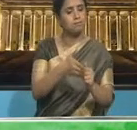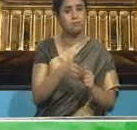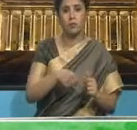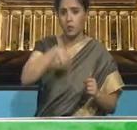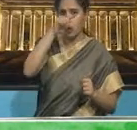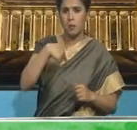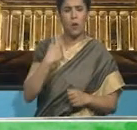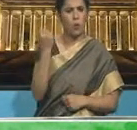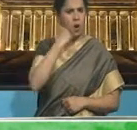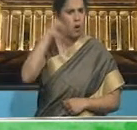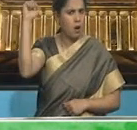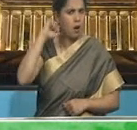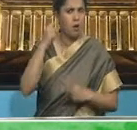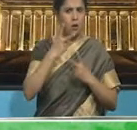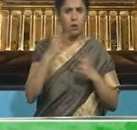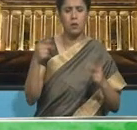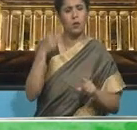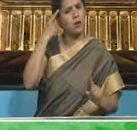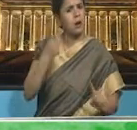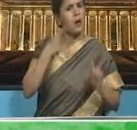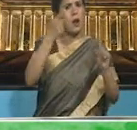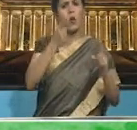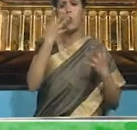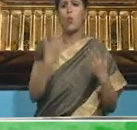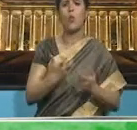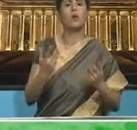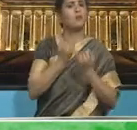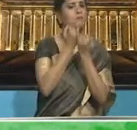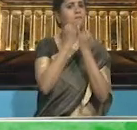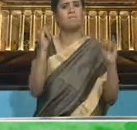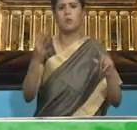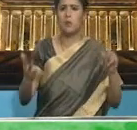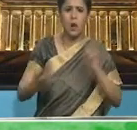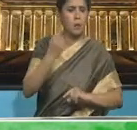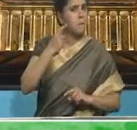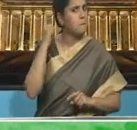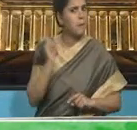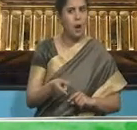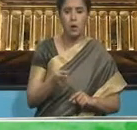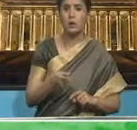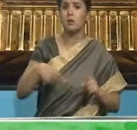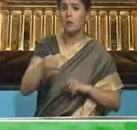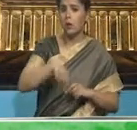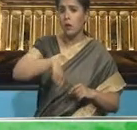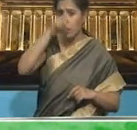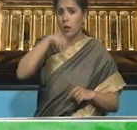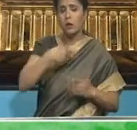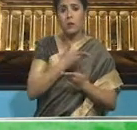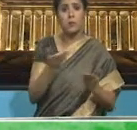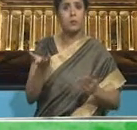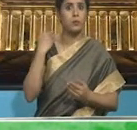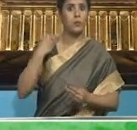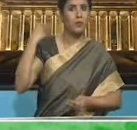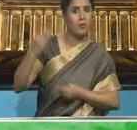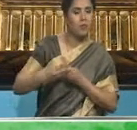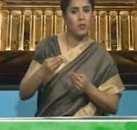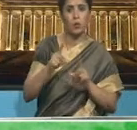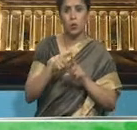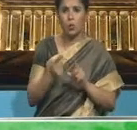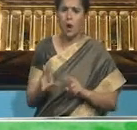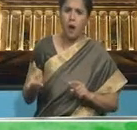राष्ट्रीय आंदोलन का उद्देश्य स्वतंत्रता प्राप्त करना भी था और भारतीय आदर्शों को फिर